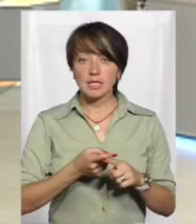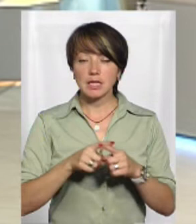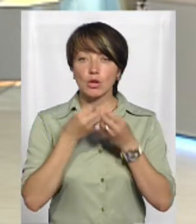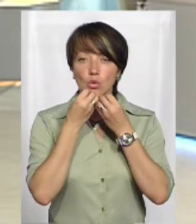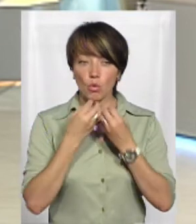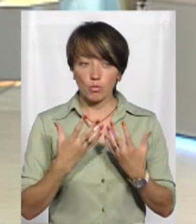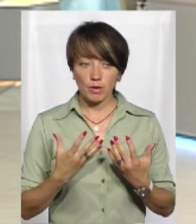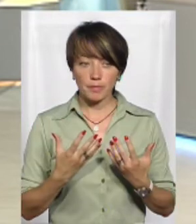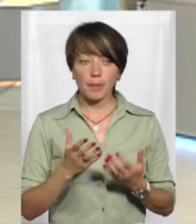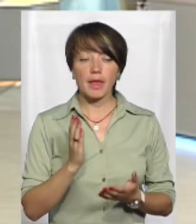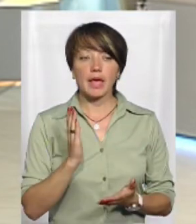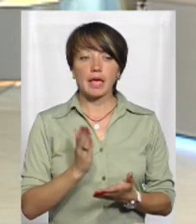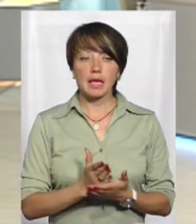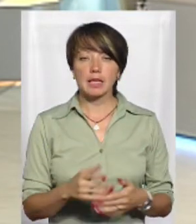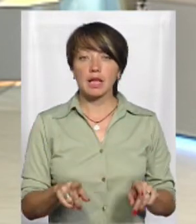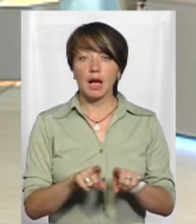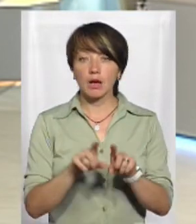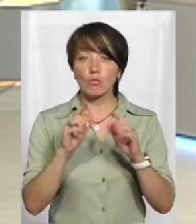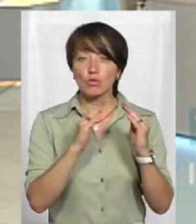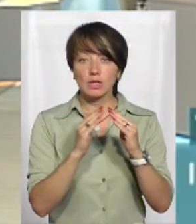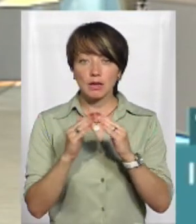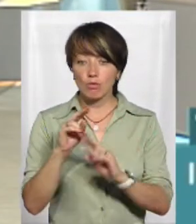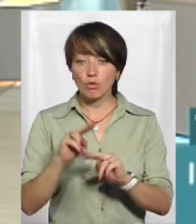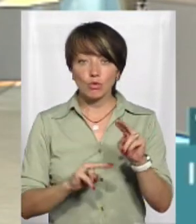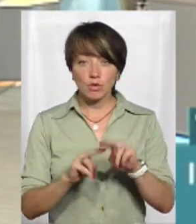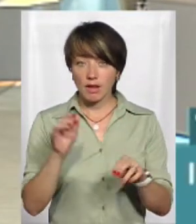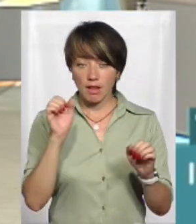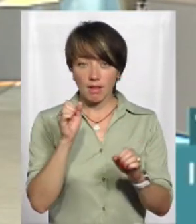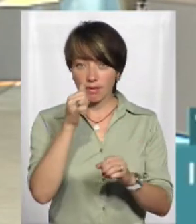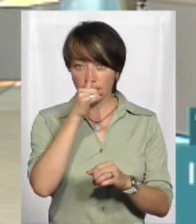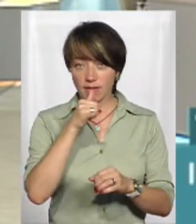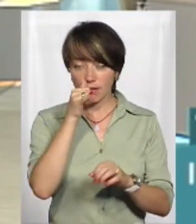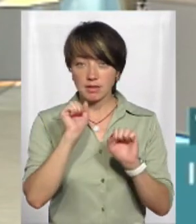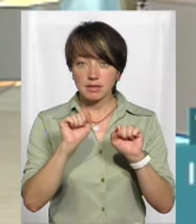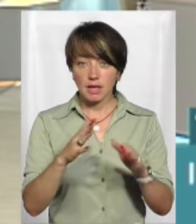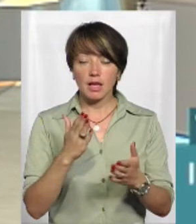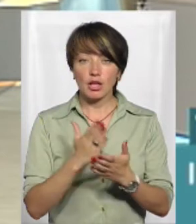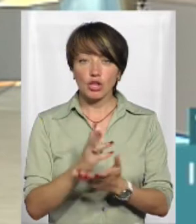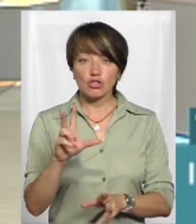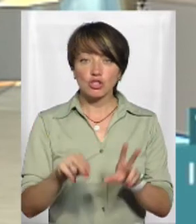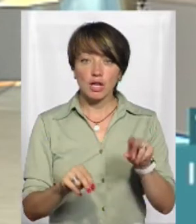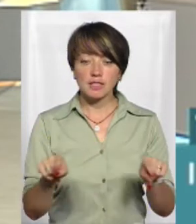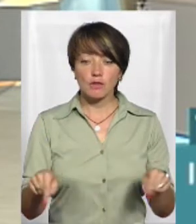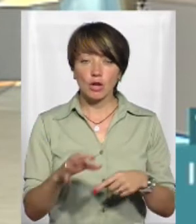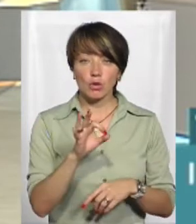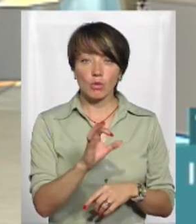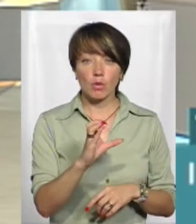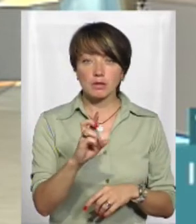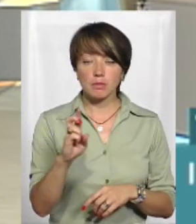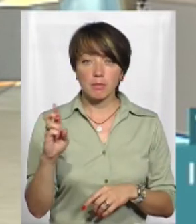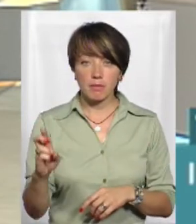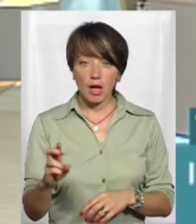добре. Тому що є такі об'єкти, які будуються і не здаються. В них є шанс створити ОСББ. В них є